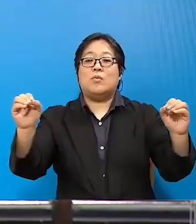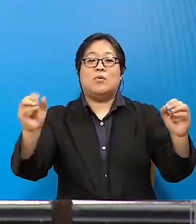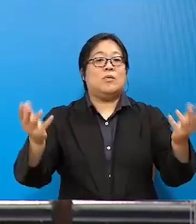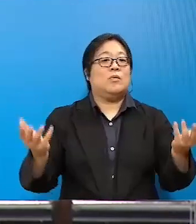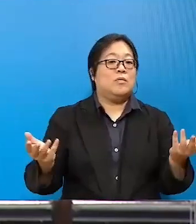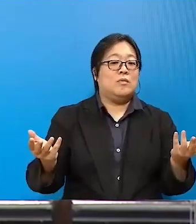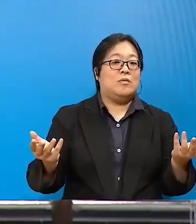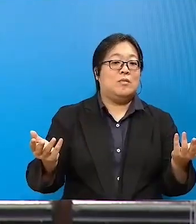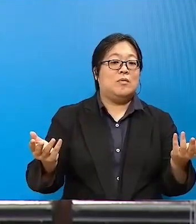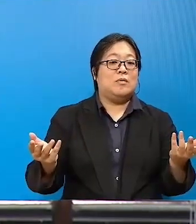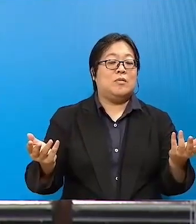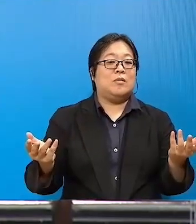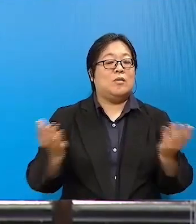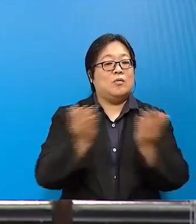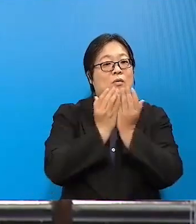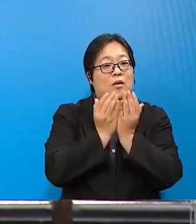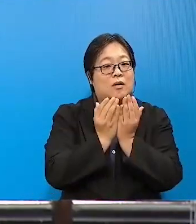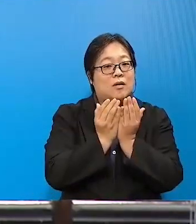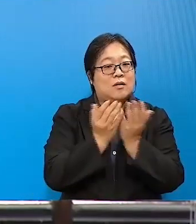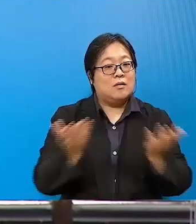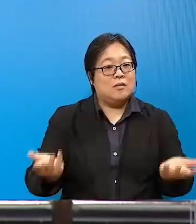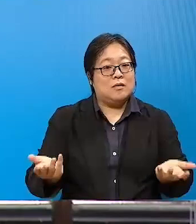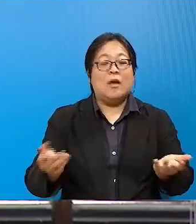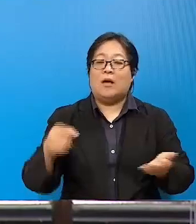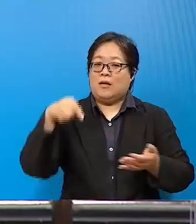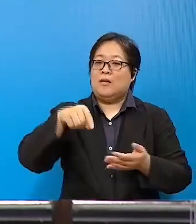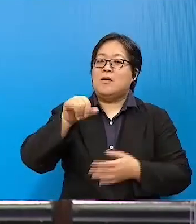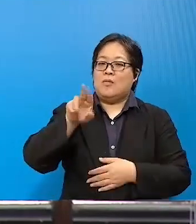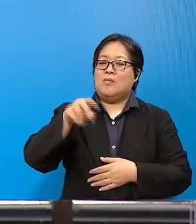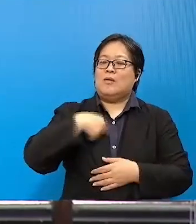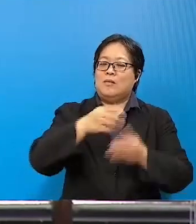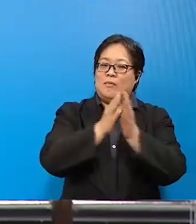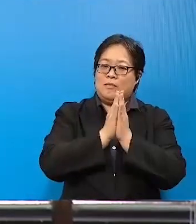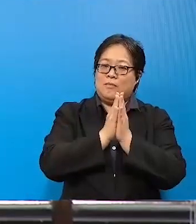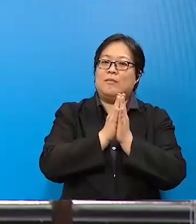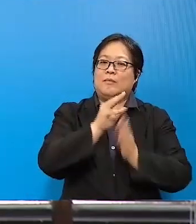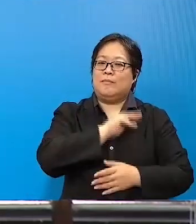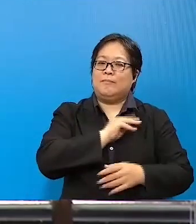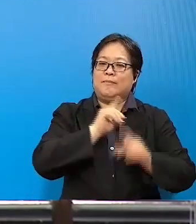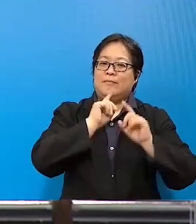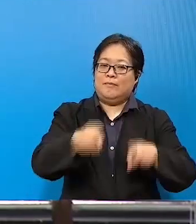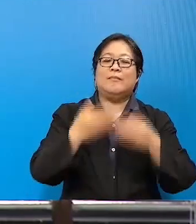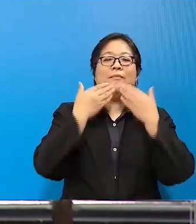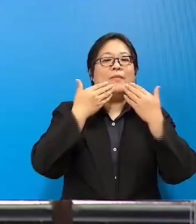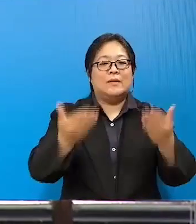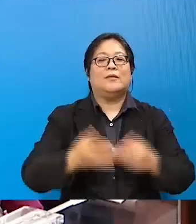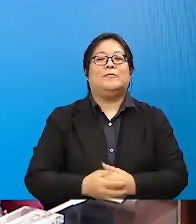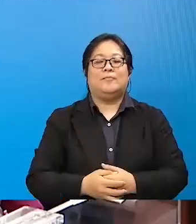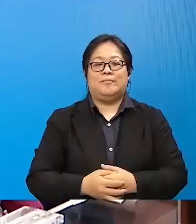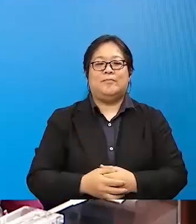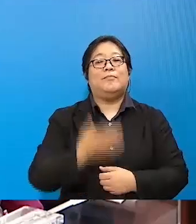persekolahan. Jadi ini adalah isu yang saya minta Menteri jawab. Terima